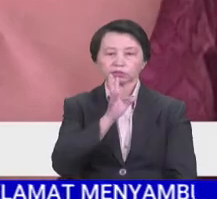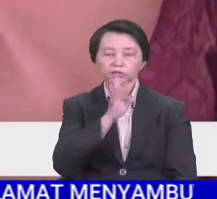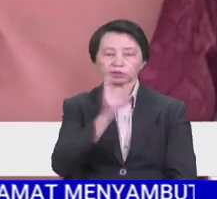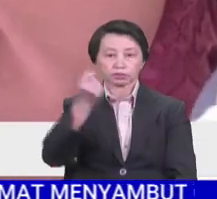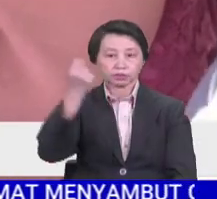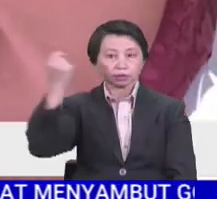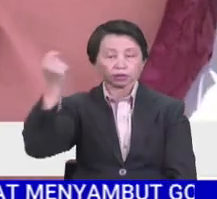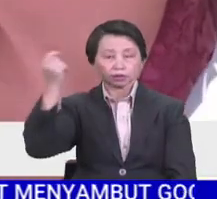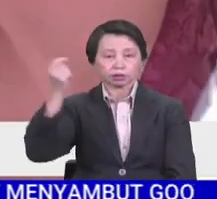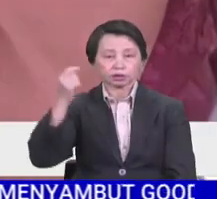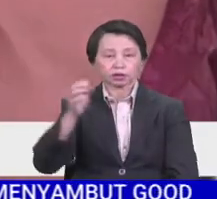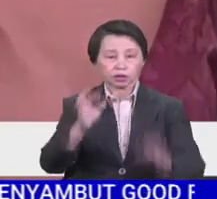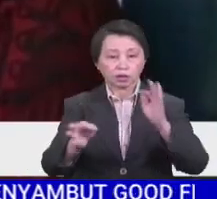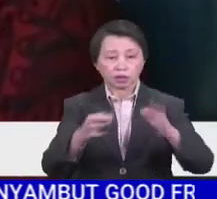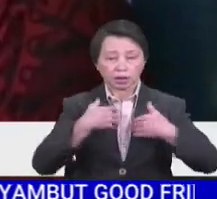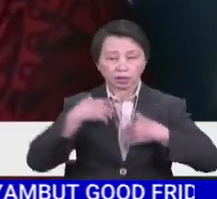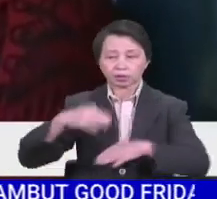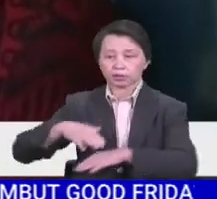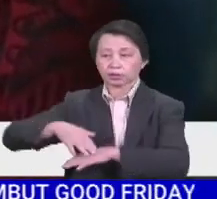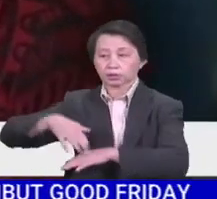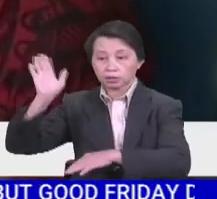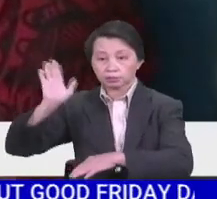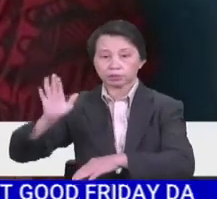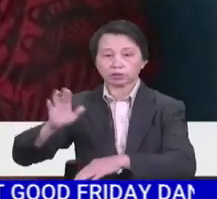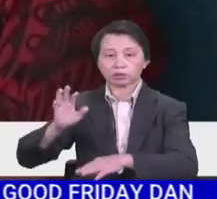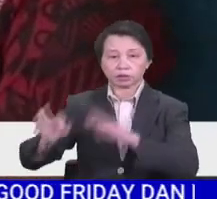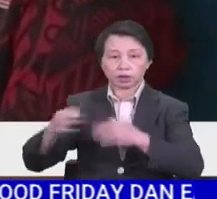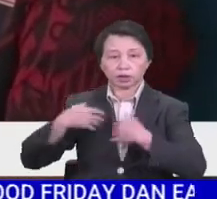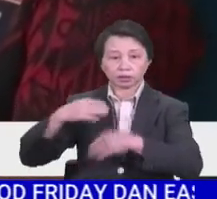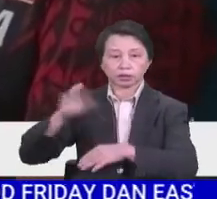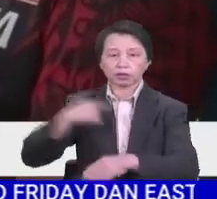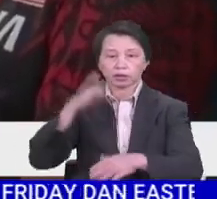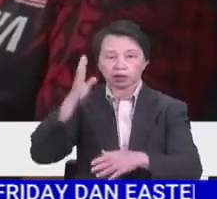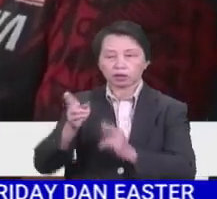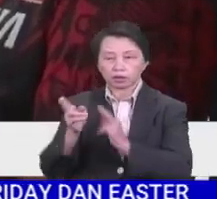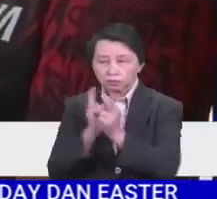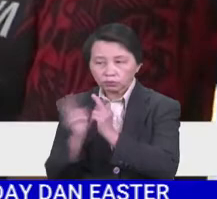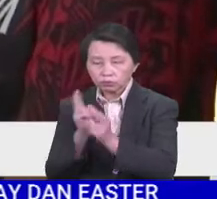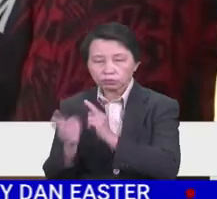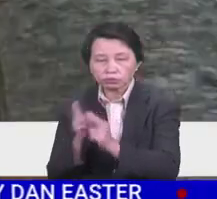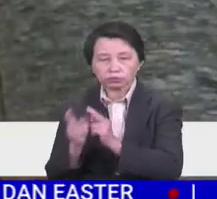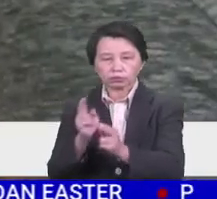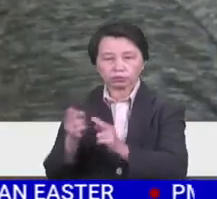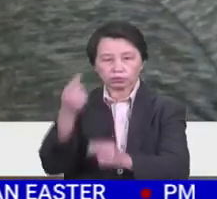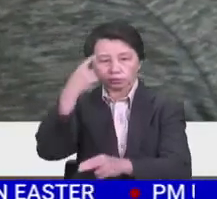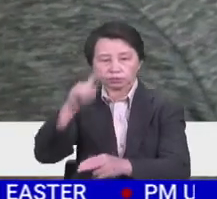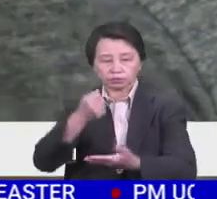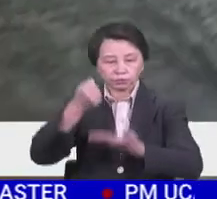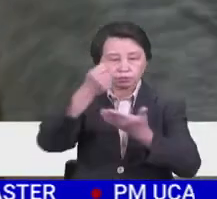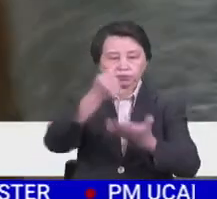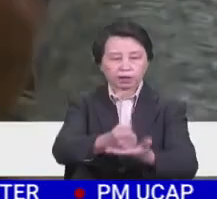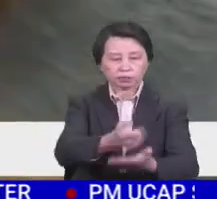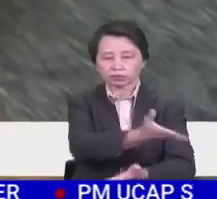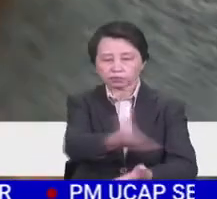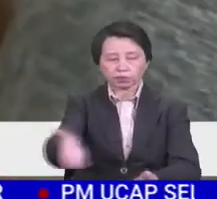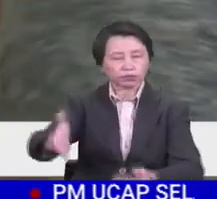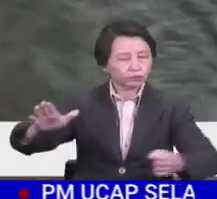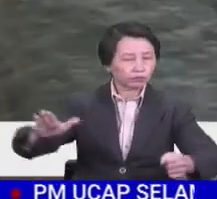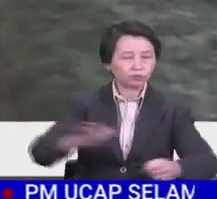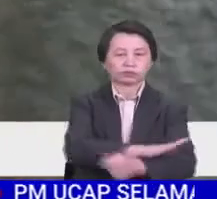tadi Kalau ada selebihnya daripada itu saya akan usahakan untuk bantu mereka